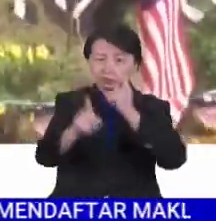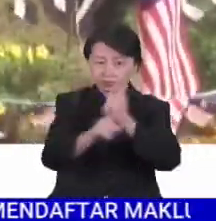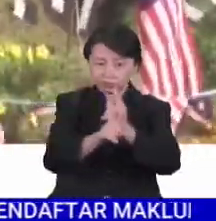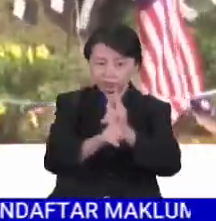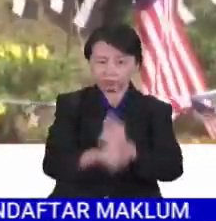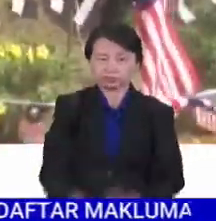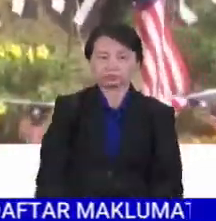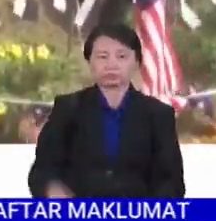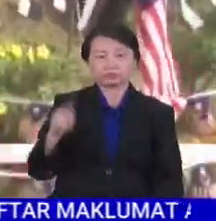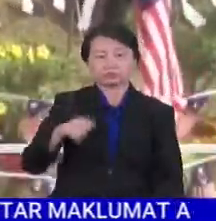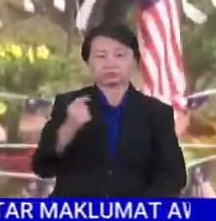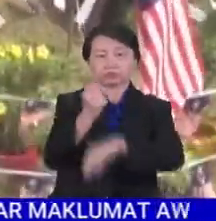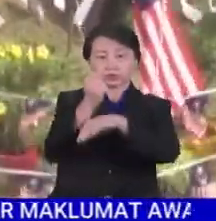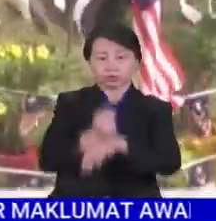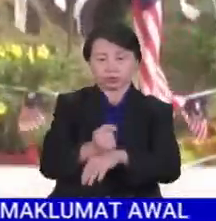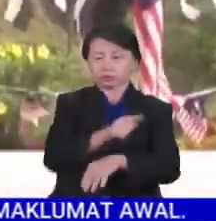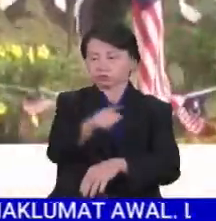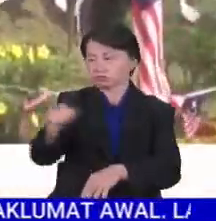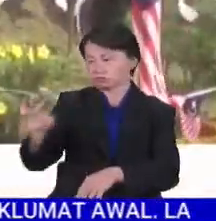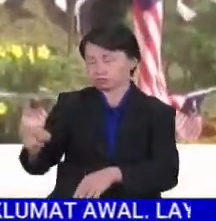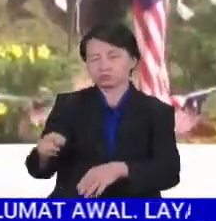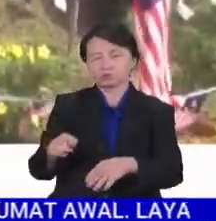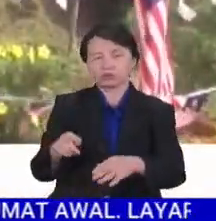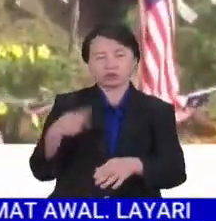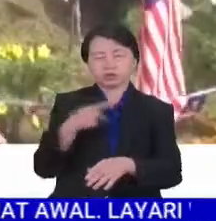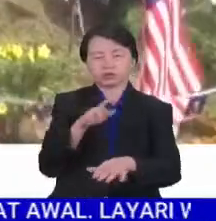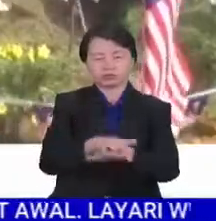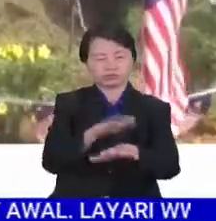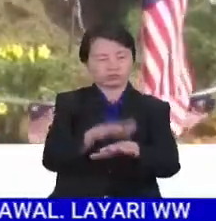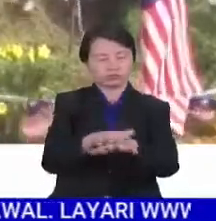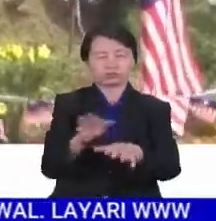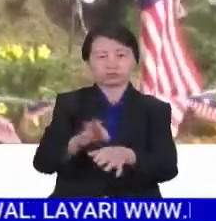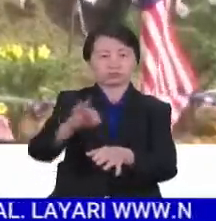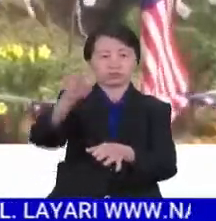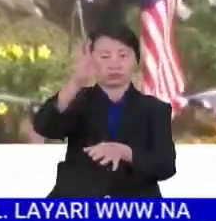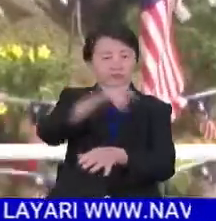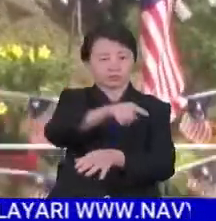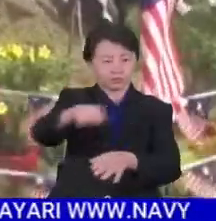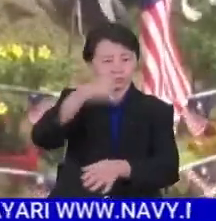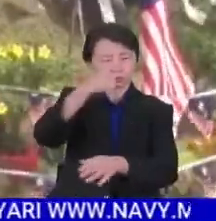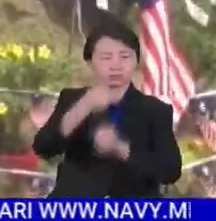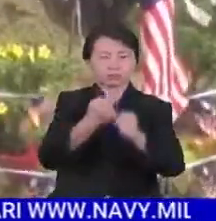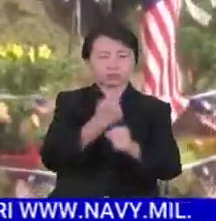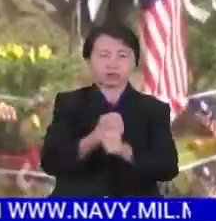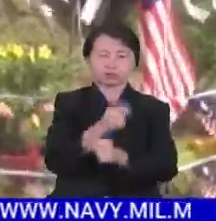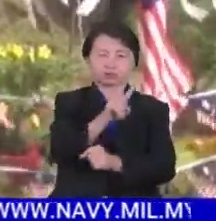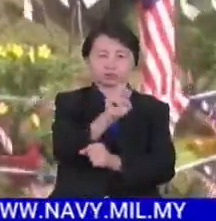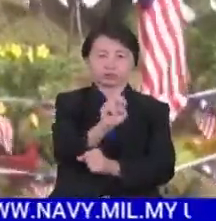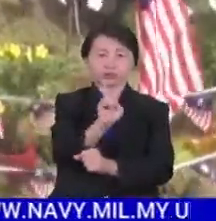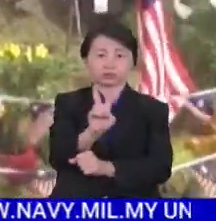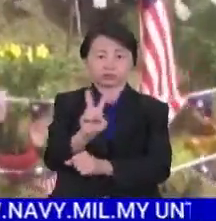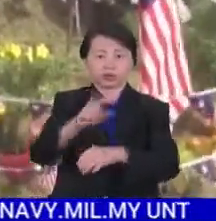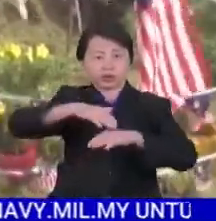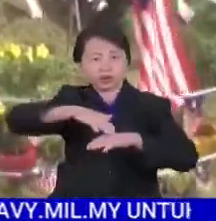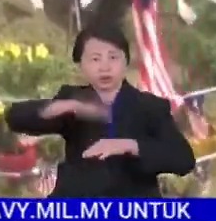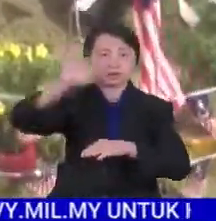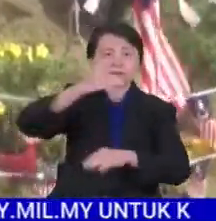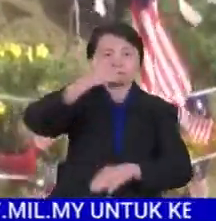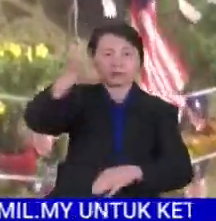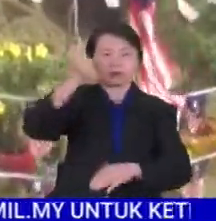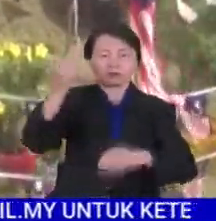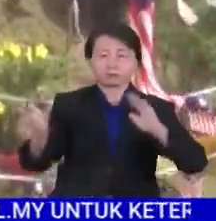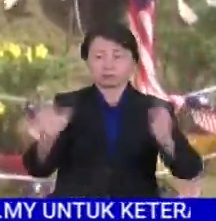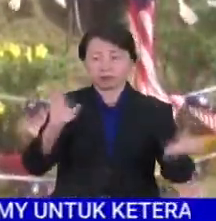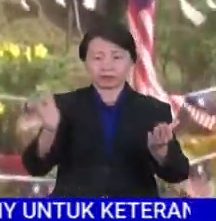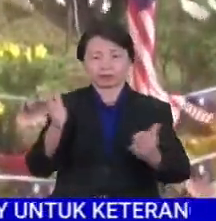Ini merupakan tradisi diorang, cuma kita menyemarakkan semangat itu bagi tahun 2022 ni lebih baik